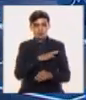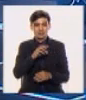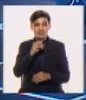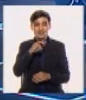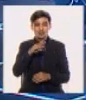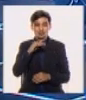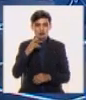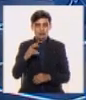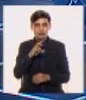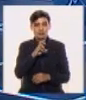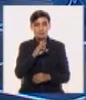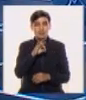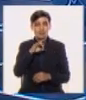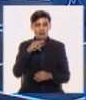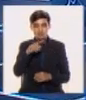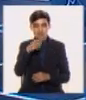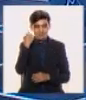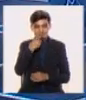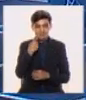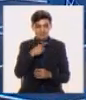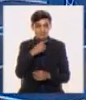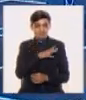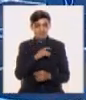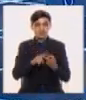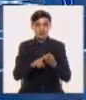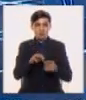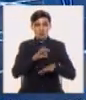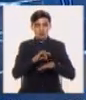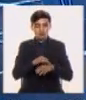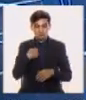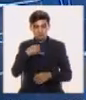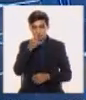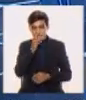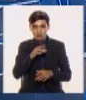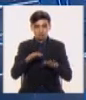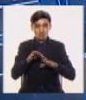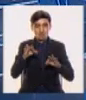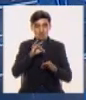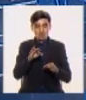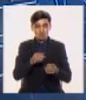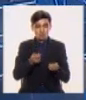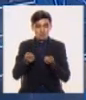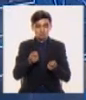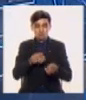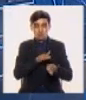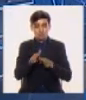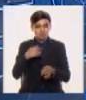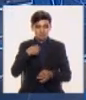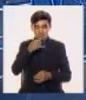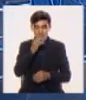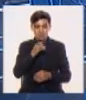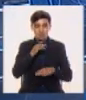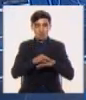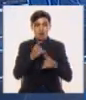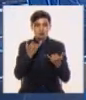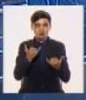по его личному прошению. В обращении он указал, что в связи с болезнью не может заниматься полноценным руководством отрасли, особенно